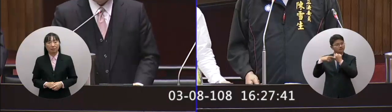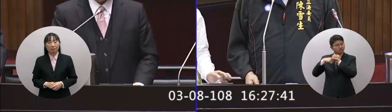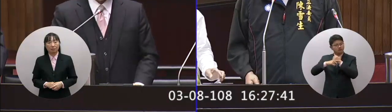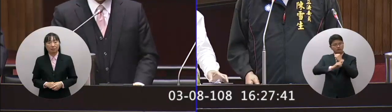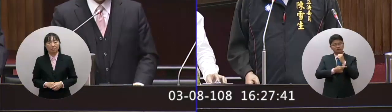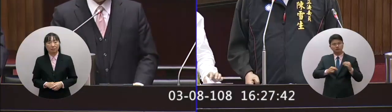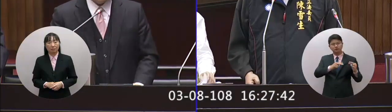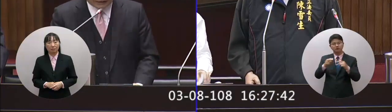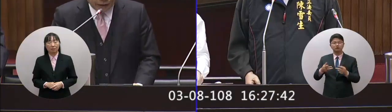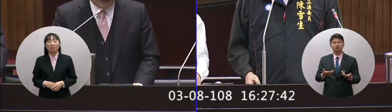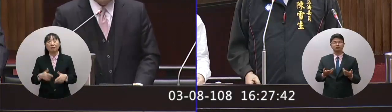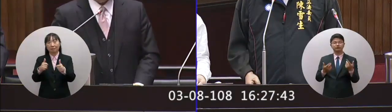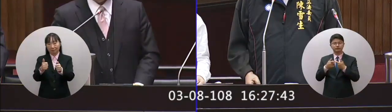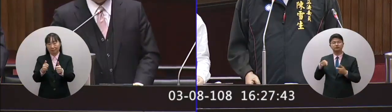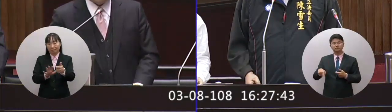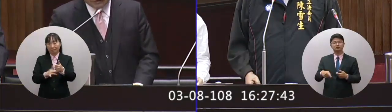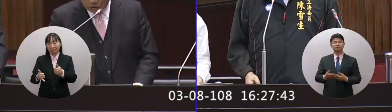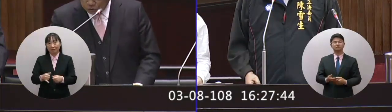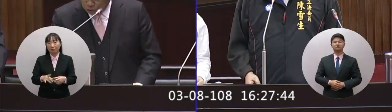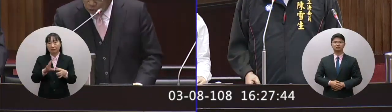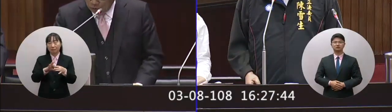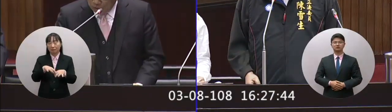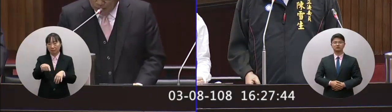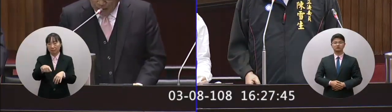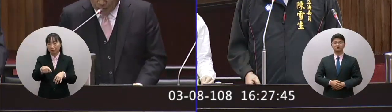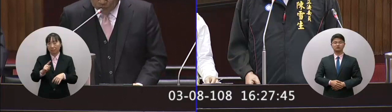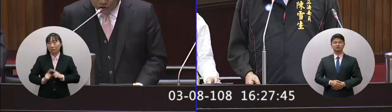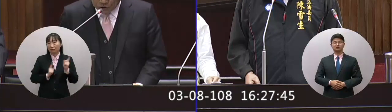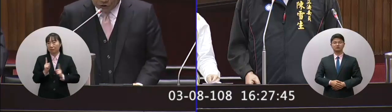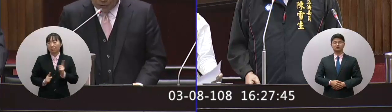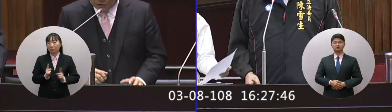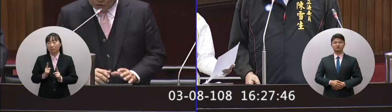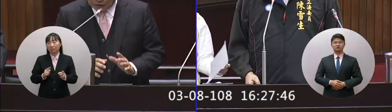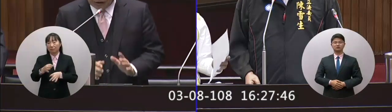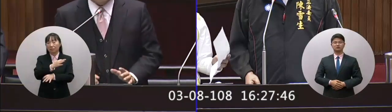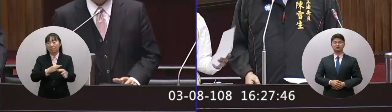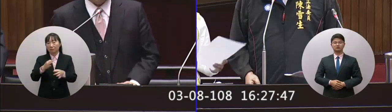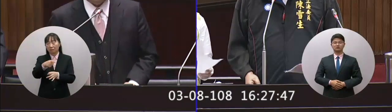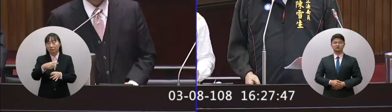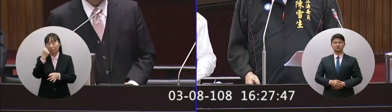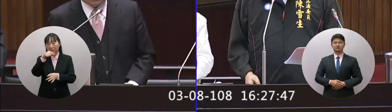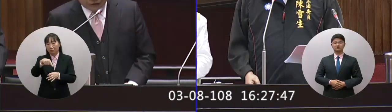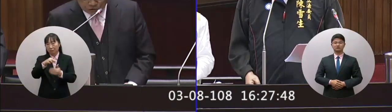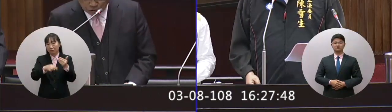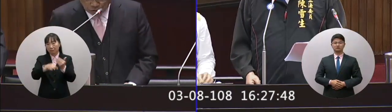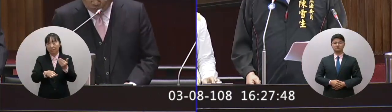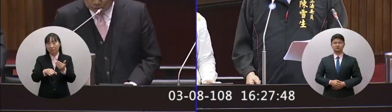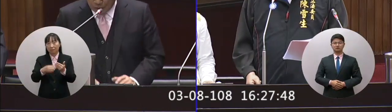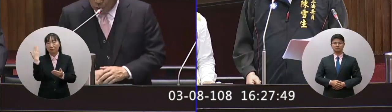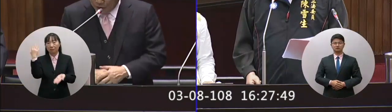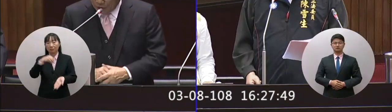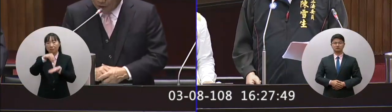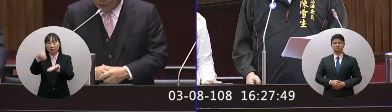修法的一个动作。 哎，谢谢委员。有关自由贸经济示范区这个特别条例曾经